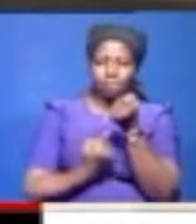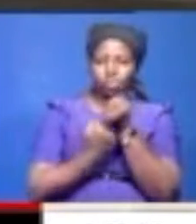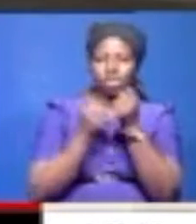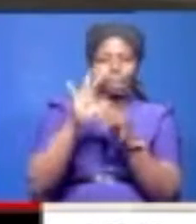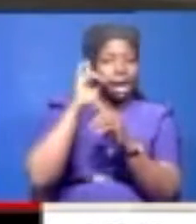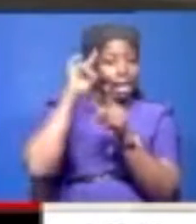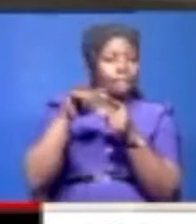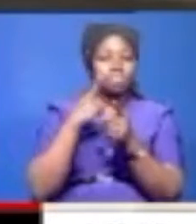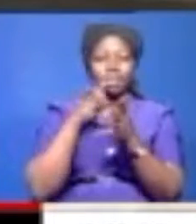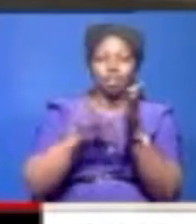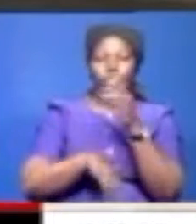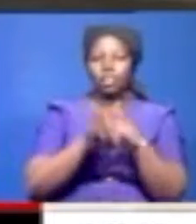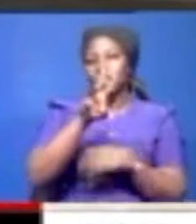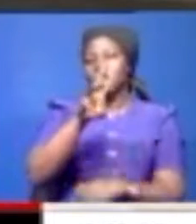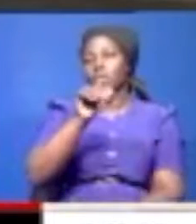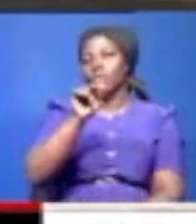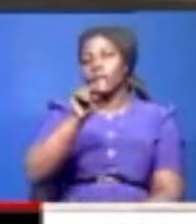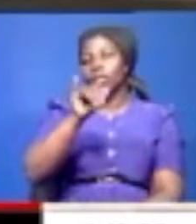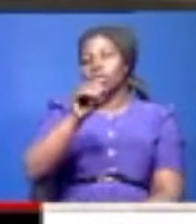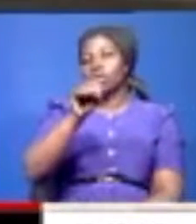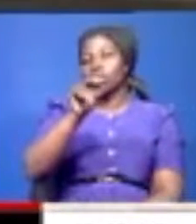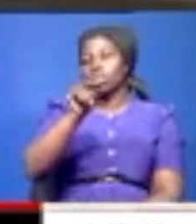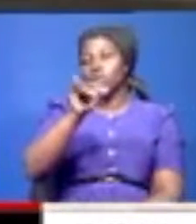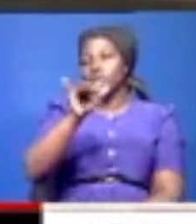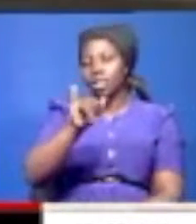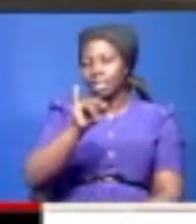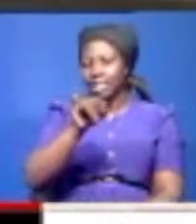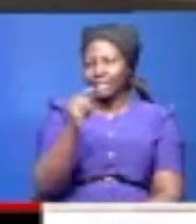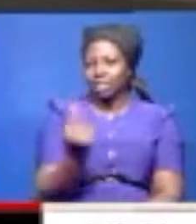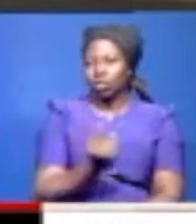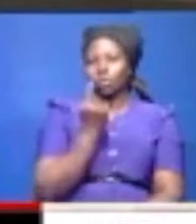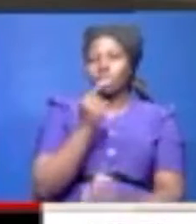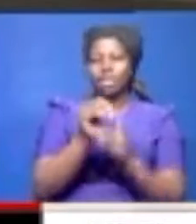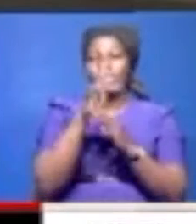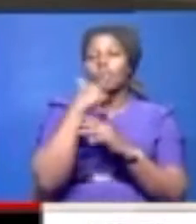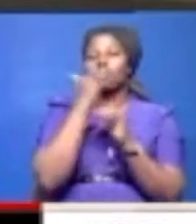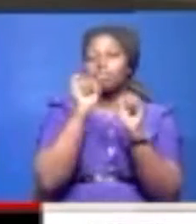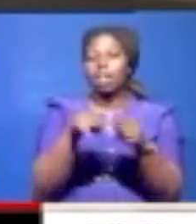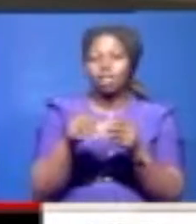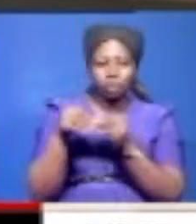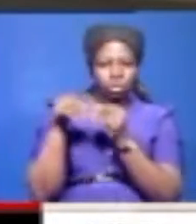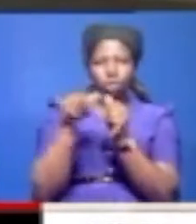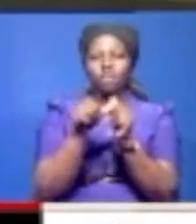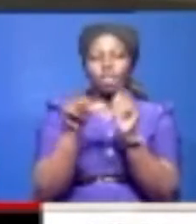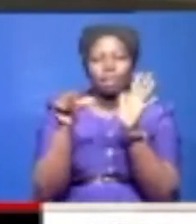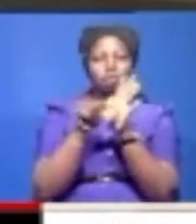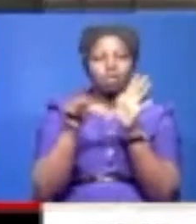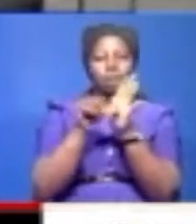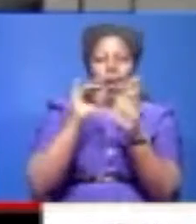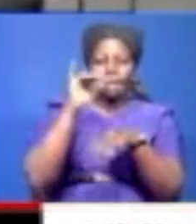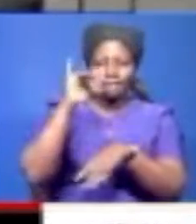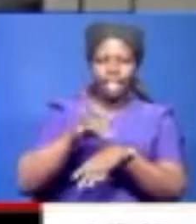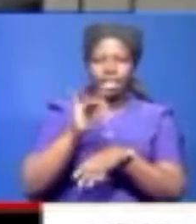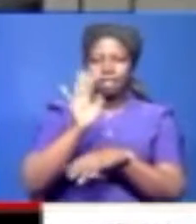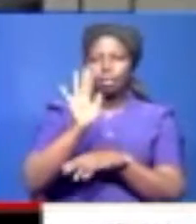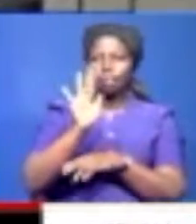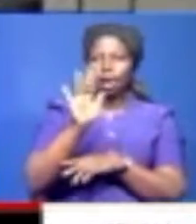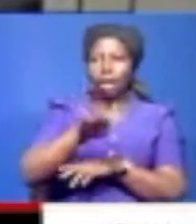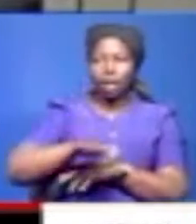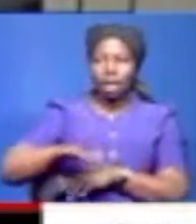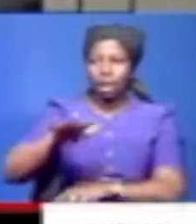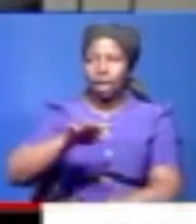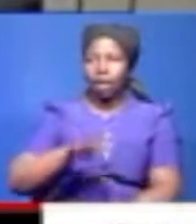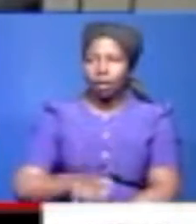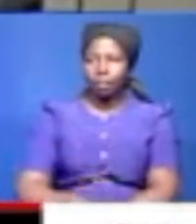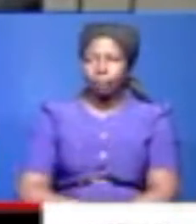Wanyonyi ndiye kiongozi pekee anayeweza kushughulikia matatizo yanayokabili eneo hilo. Ya